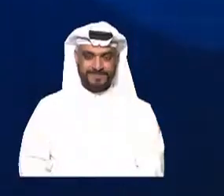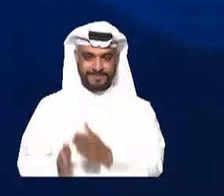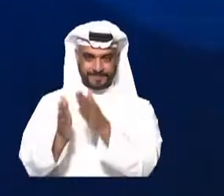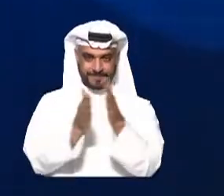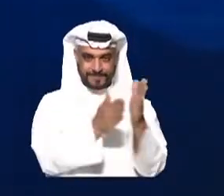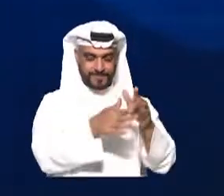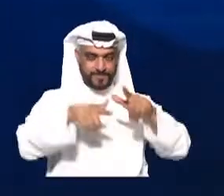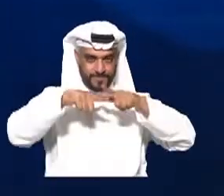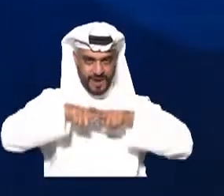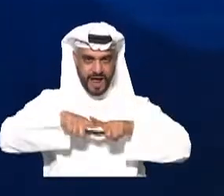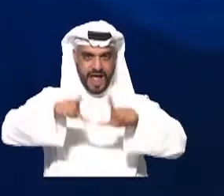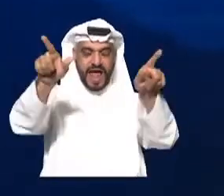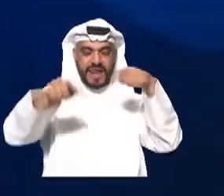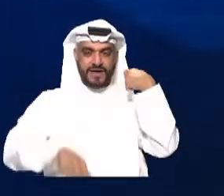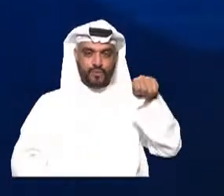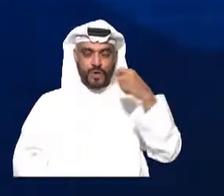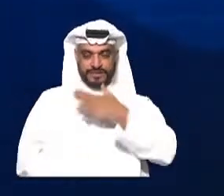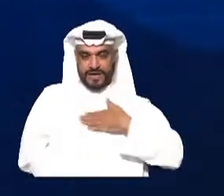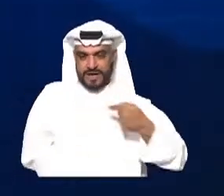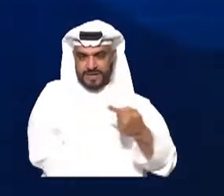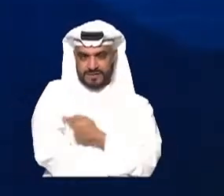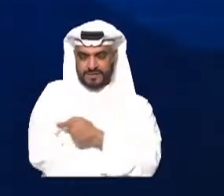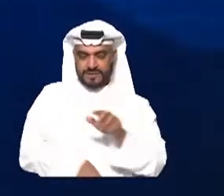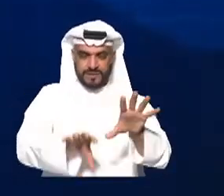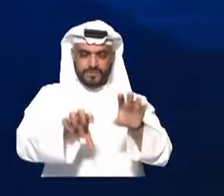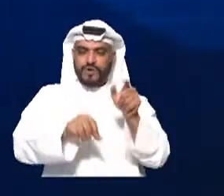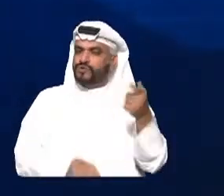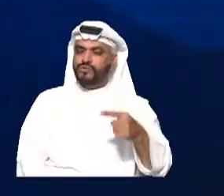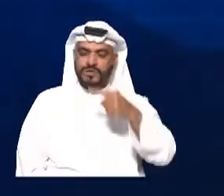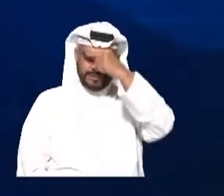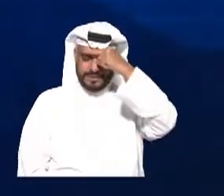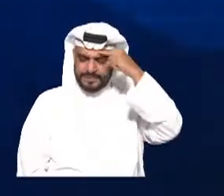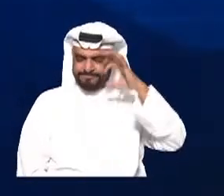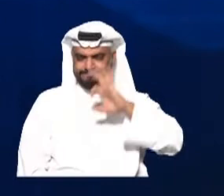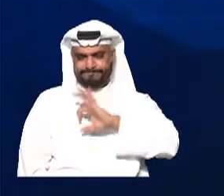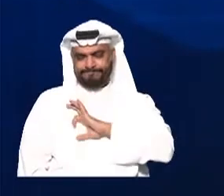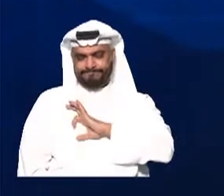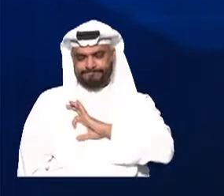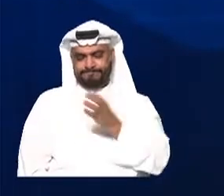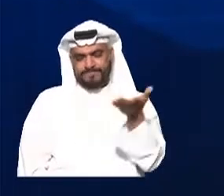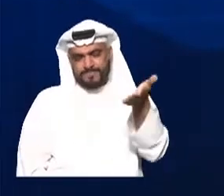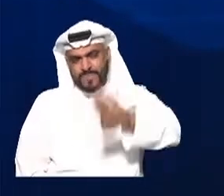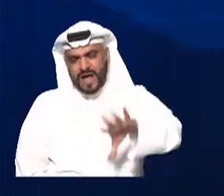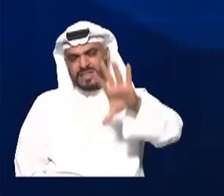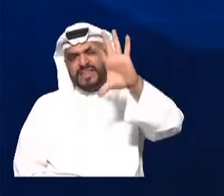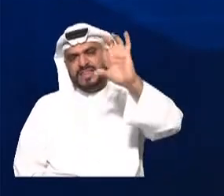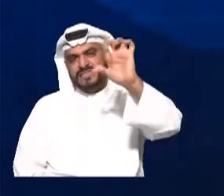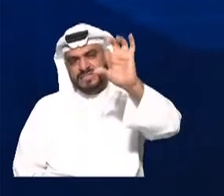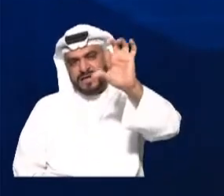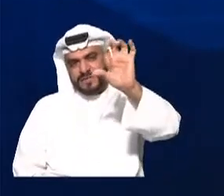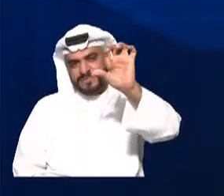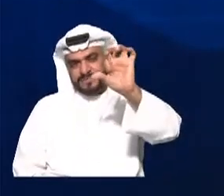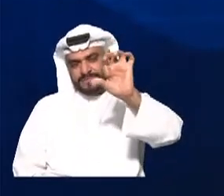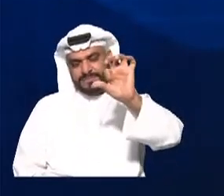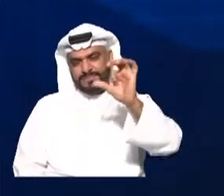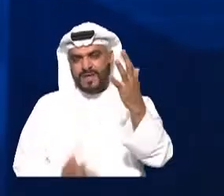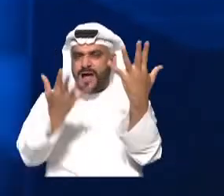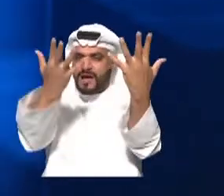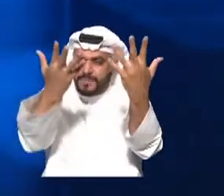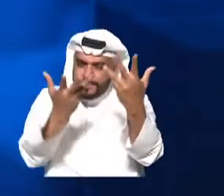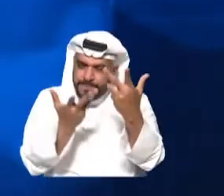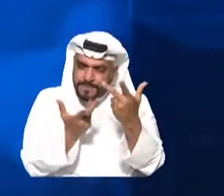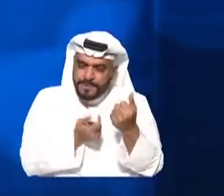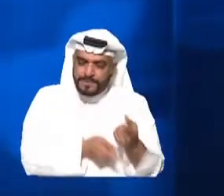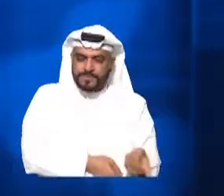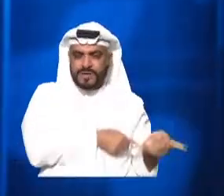أعلنت وزارة الصحة تسجيل 9 حالات وفاة جديدة بمرض كوفيد-19 ليصبح مجموع